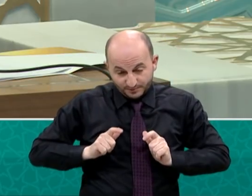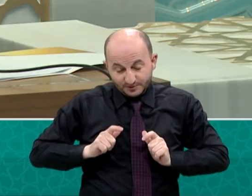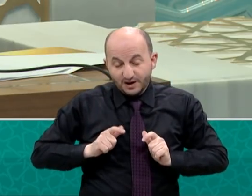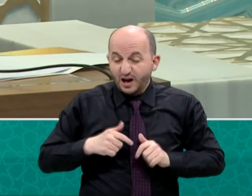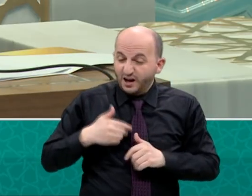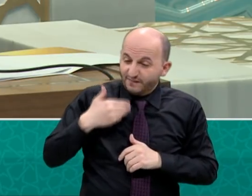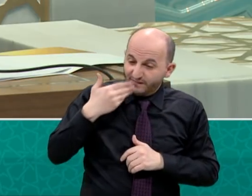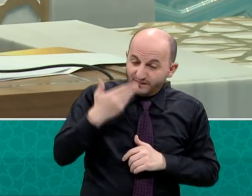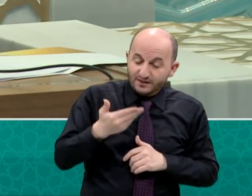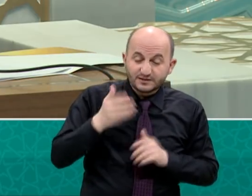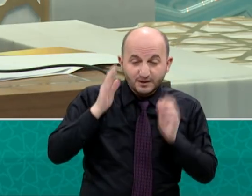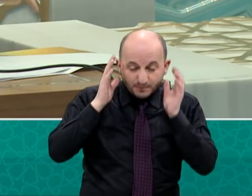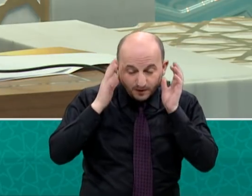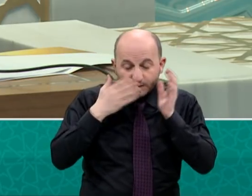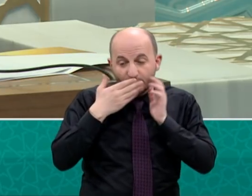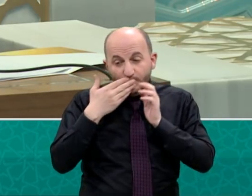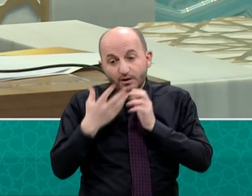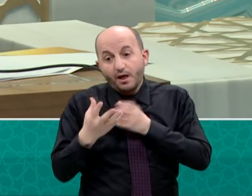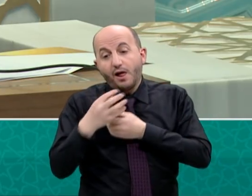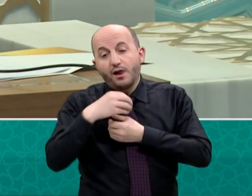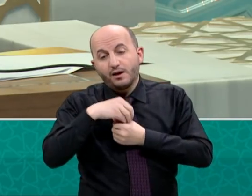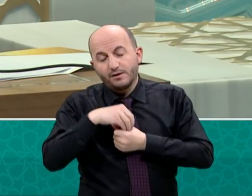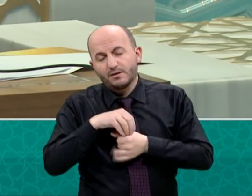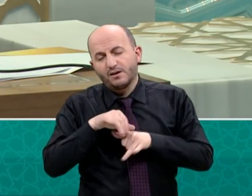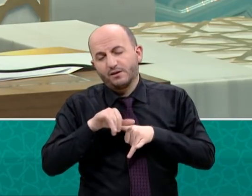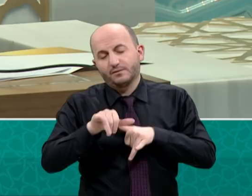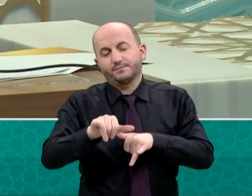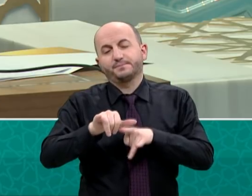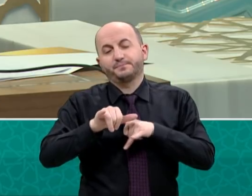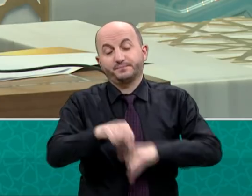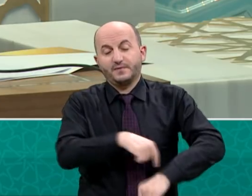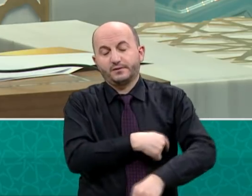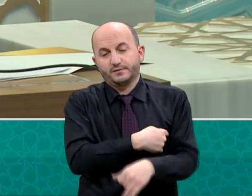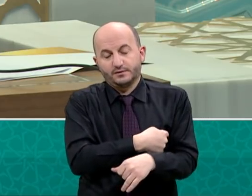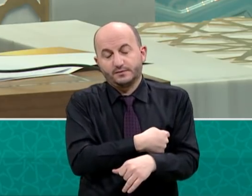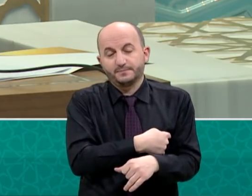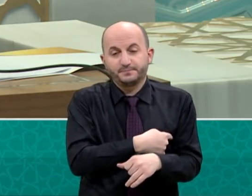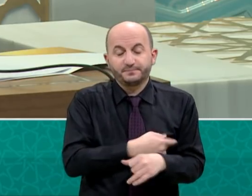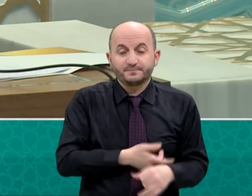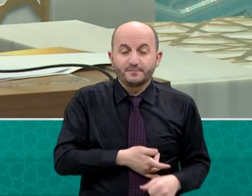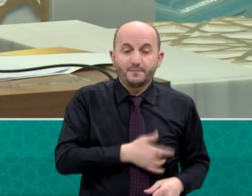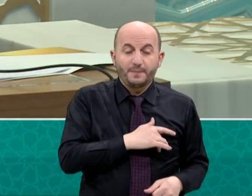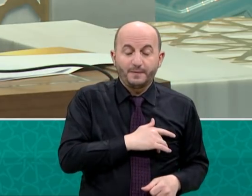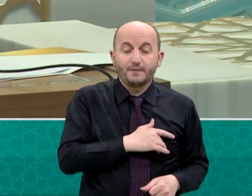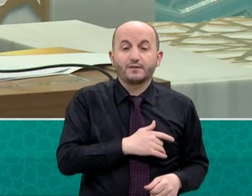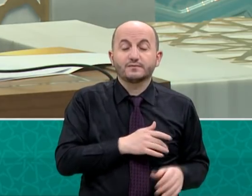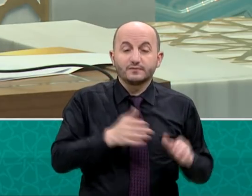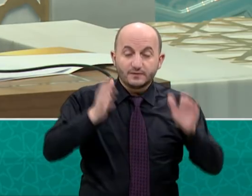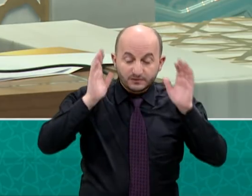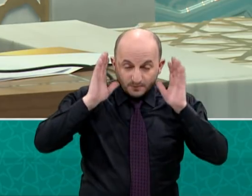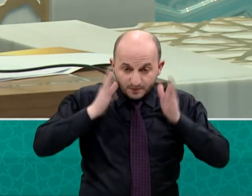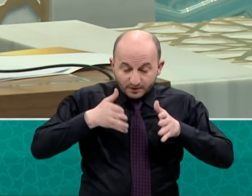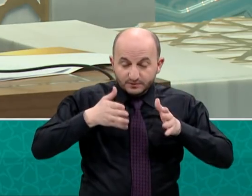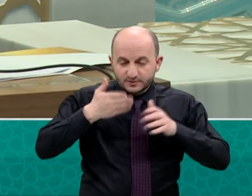ifade eden ibadet hayatına da aynı derecede, İman ve ibadet hayatı ile